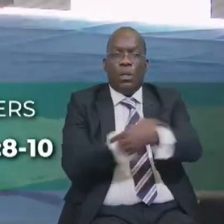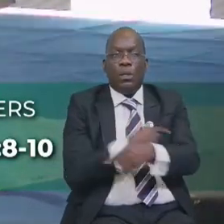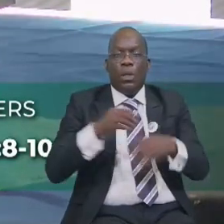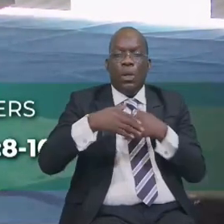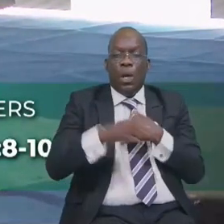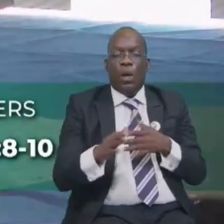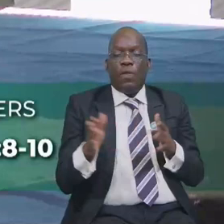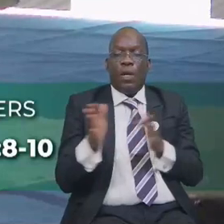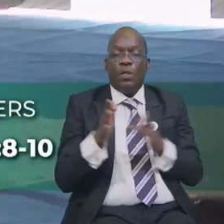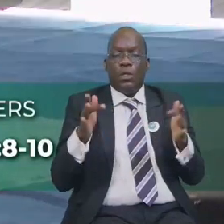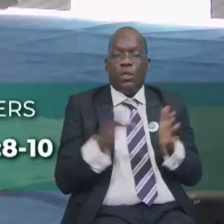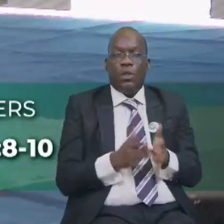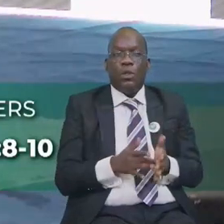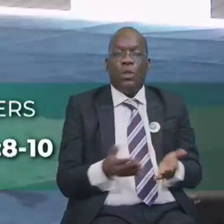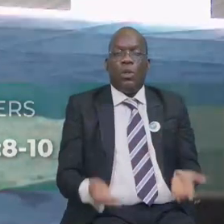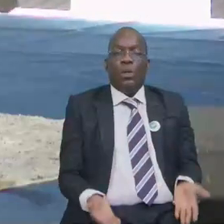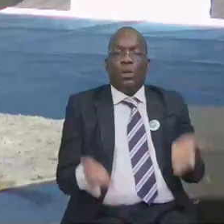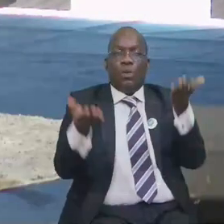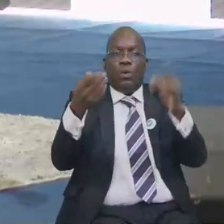Après que Jésus soit reçu des morts,